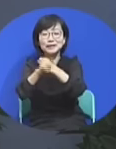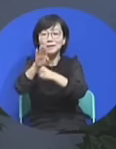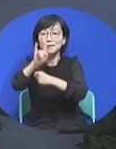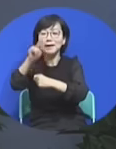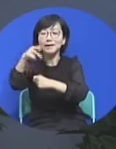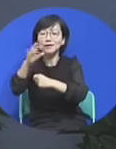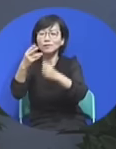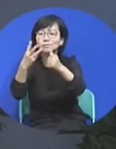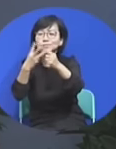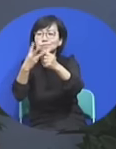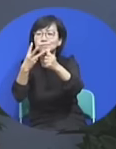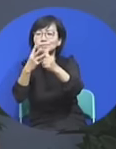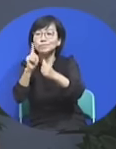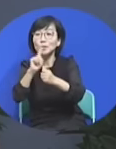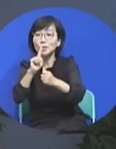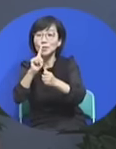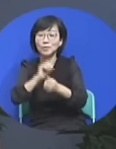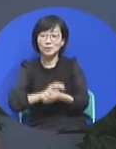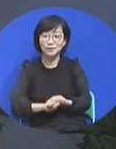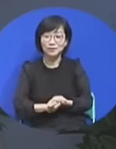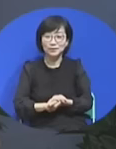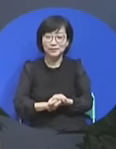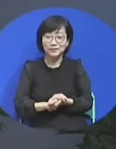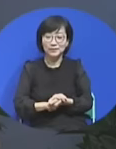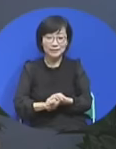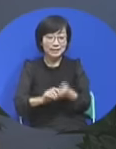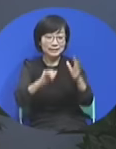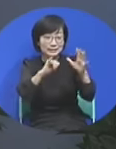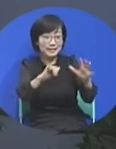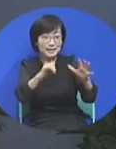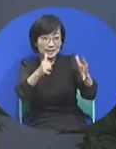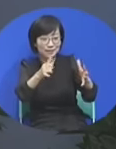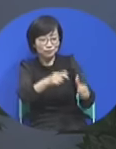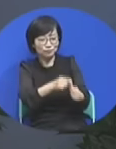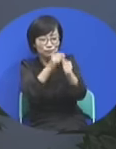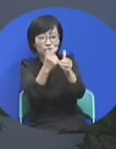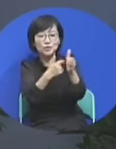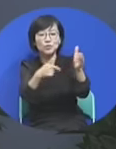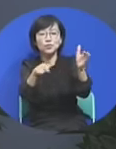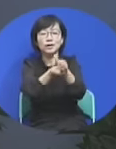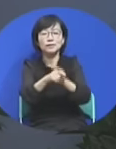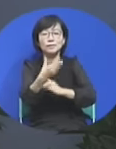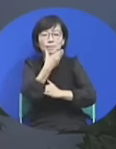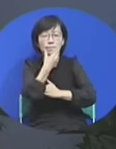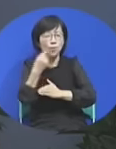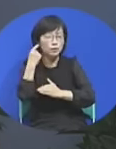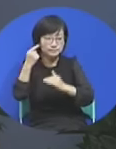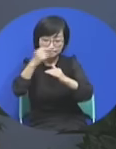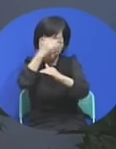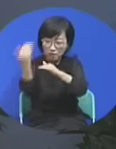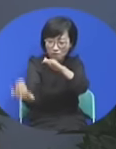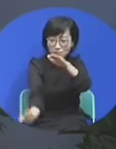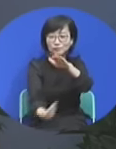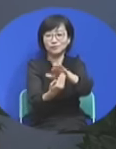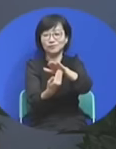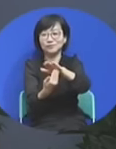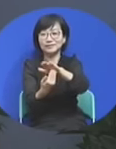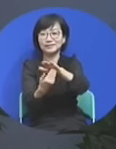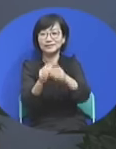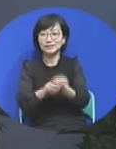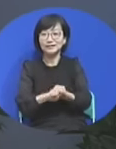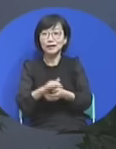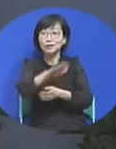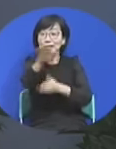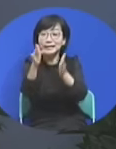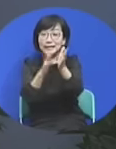gathering, and background of heaven mean? 세상 살리는 복음 성취입니다. It is the fulfillment of the gospel to save the world. 이제 기독교인이 세상